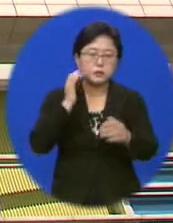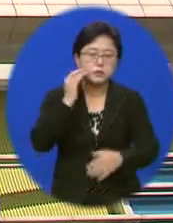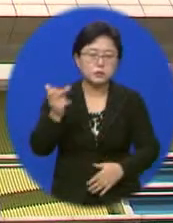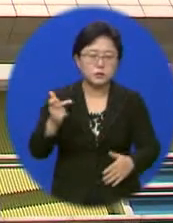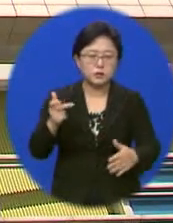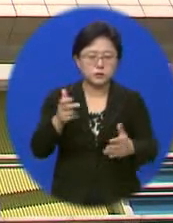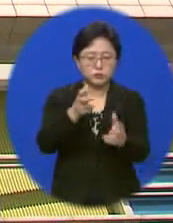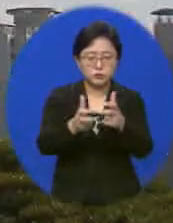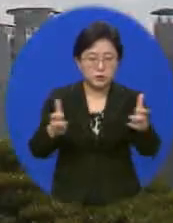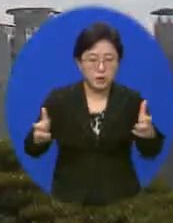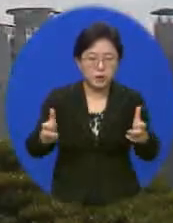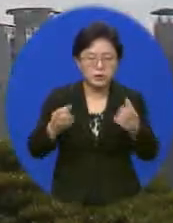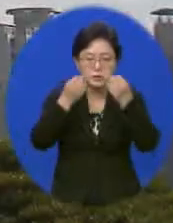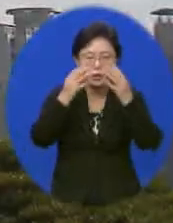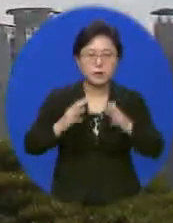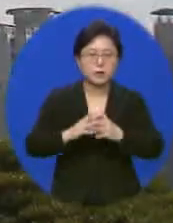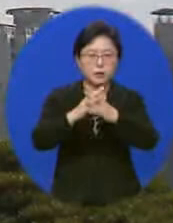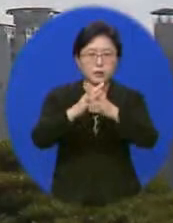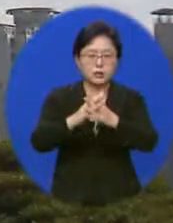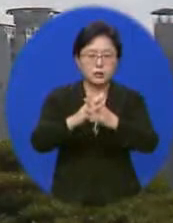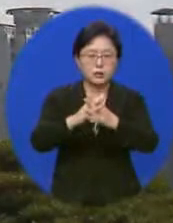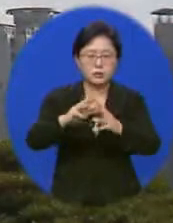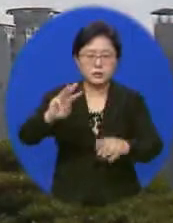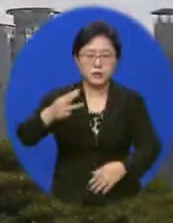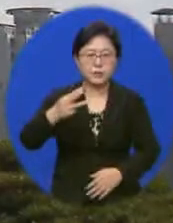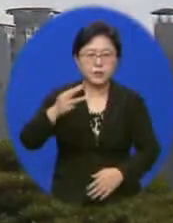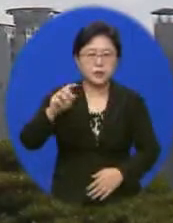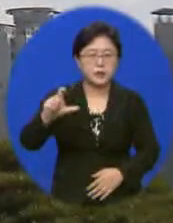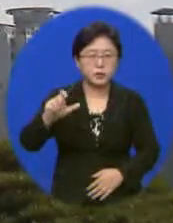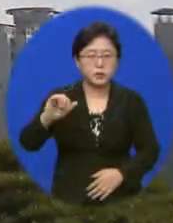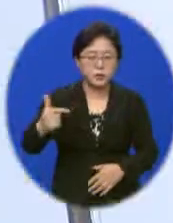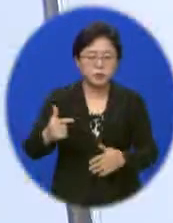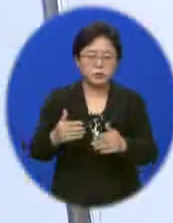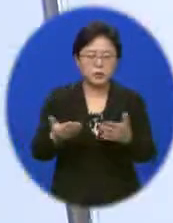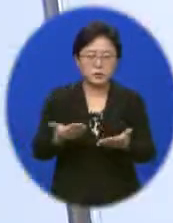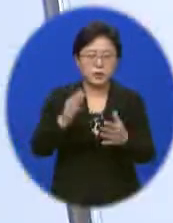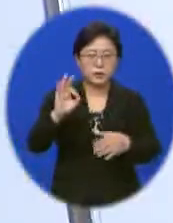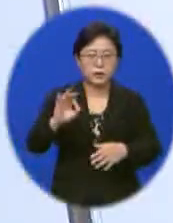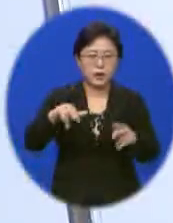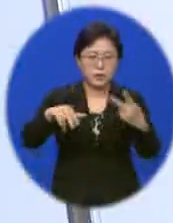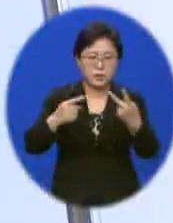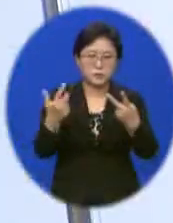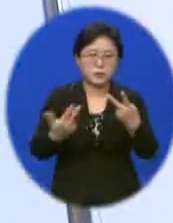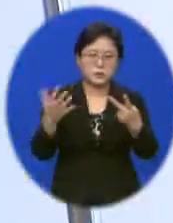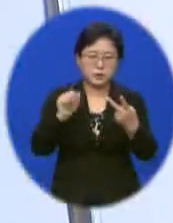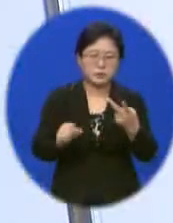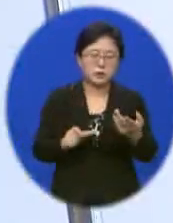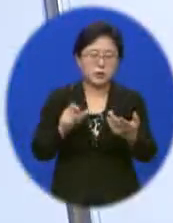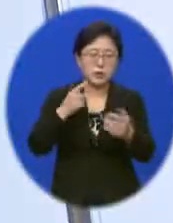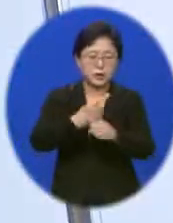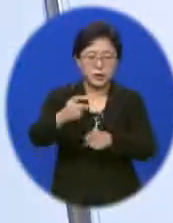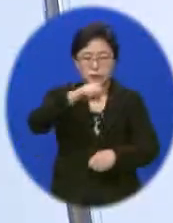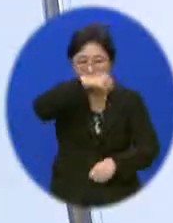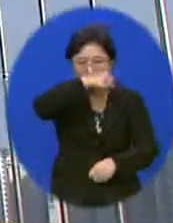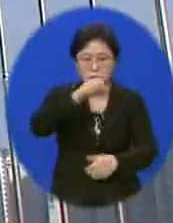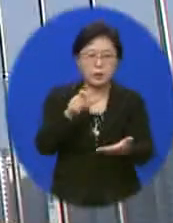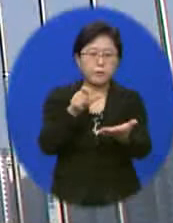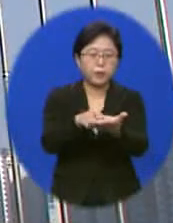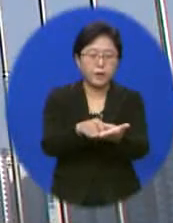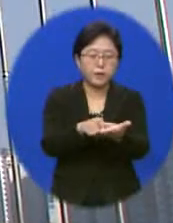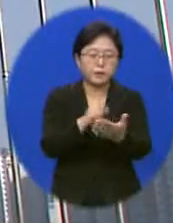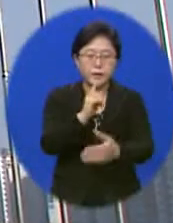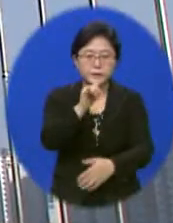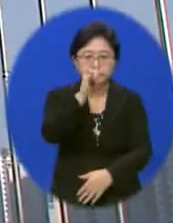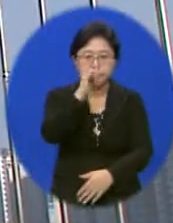송정역 주차빌딩 신축비 등 모두 315건의 현안 사업비 2조 7천억 여원이 내년 예산안에